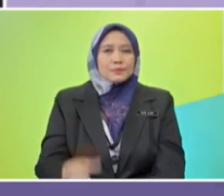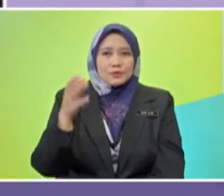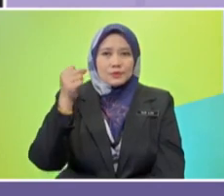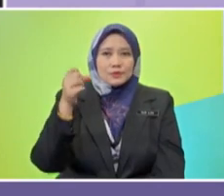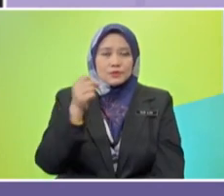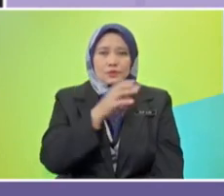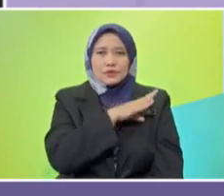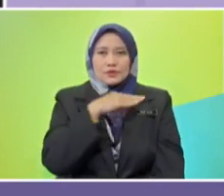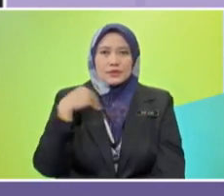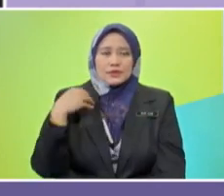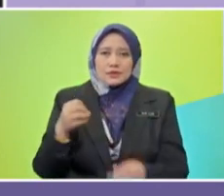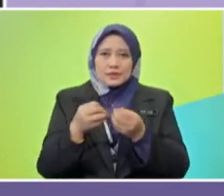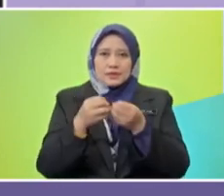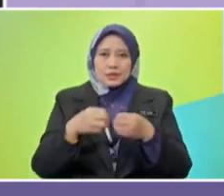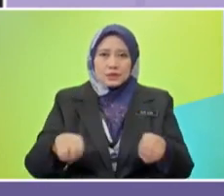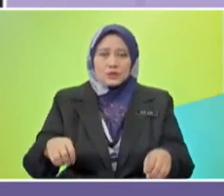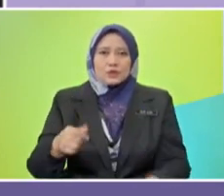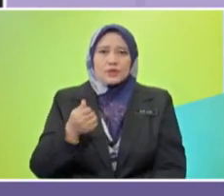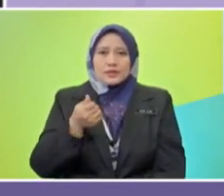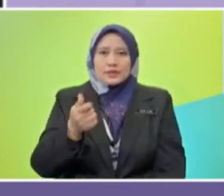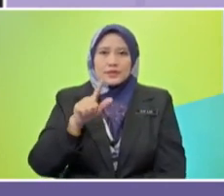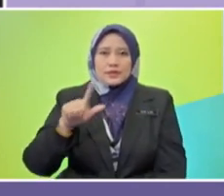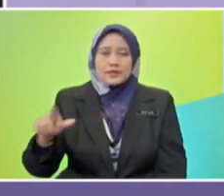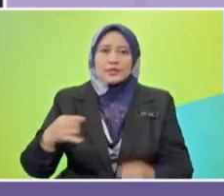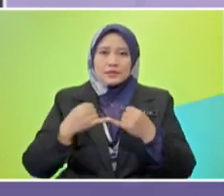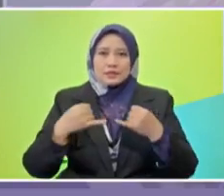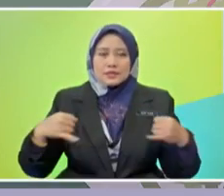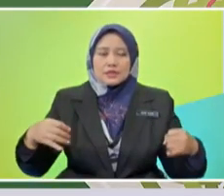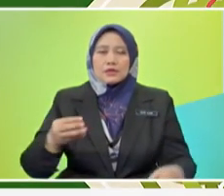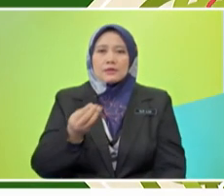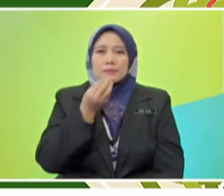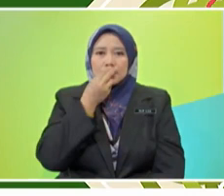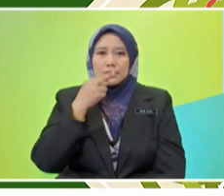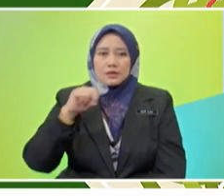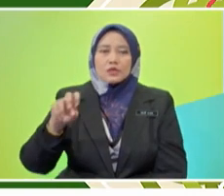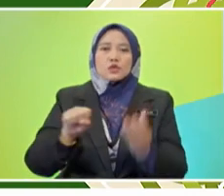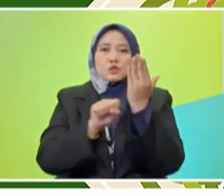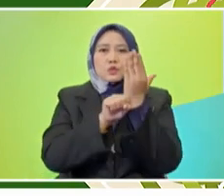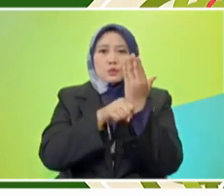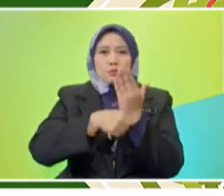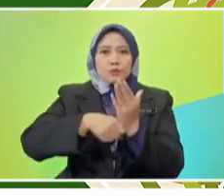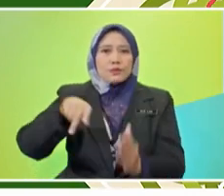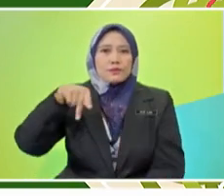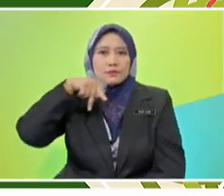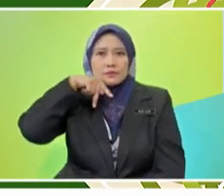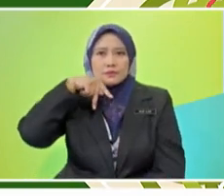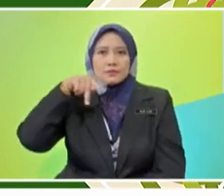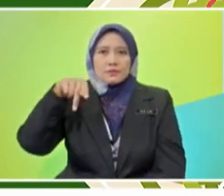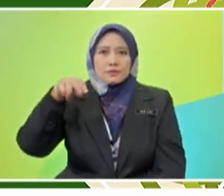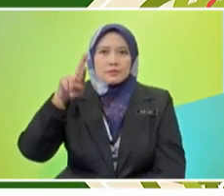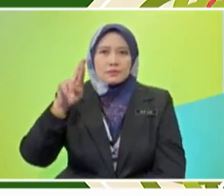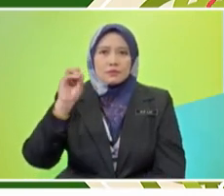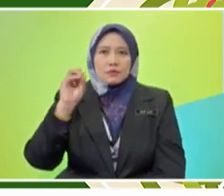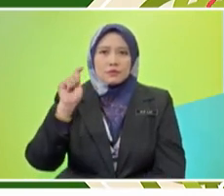Susu dan telur ialah jenis makanan sumber protein. Telur ialah jenis makanan